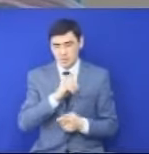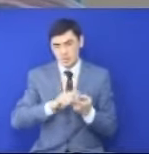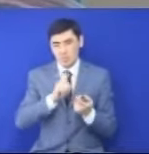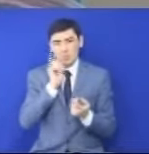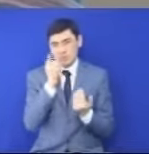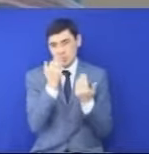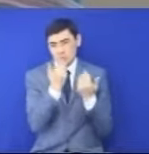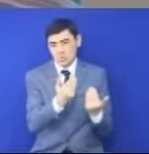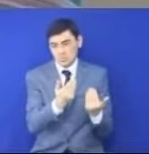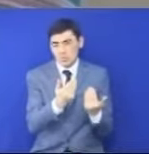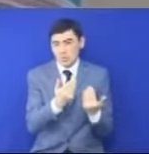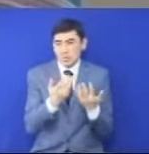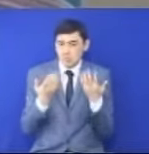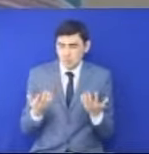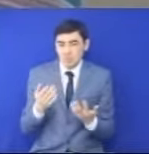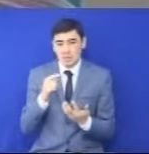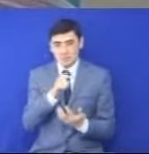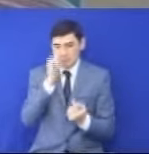психологии молодого человека под влиянием